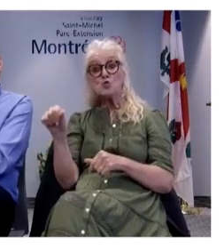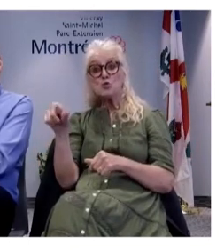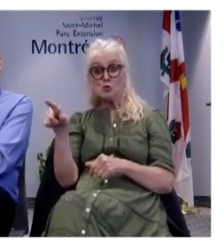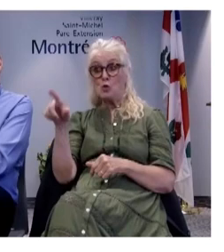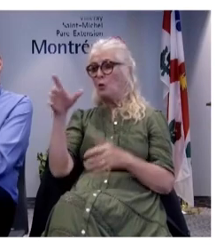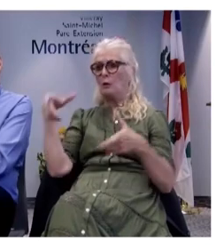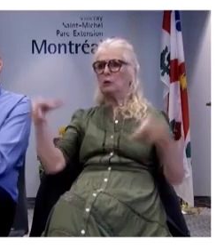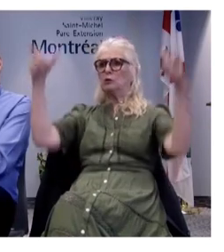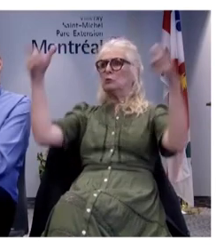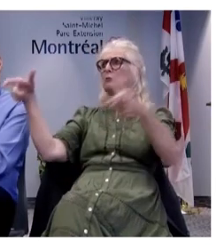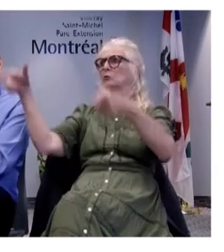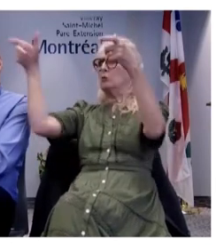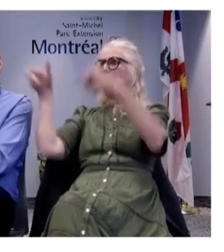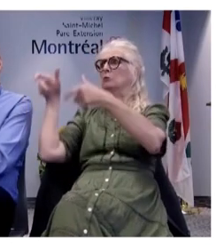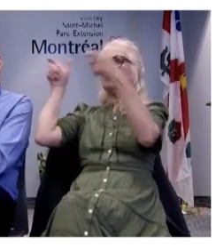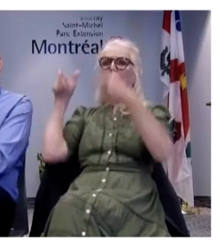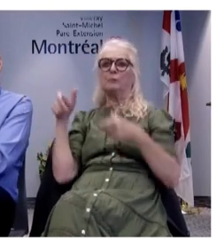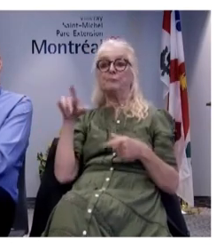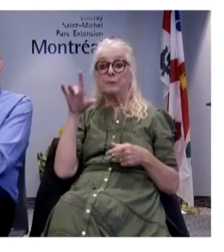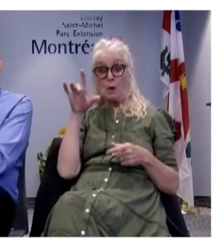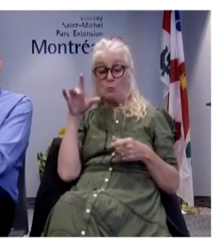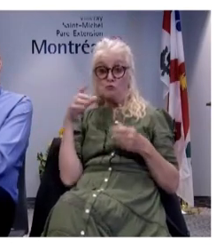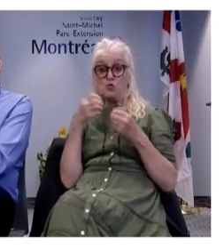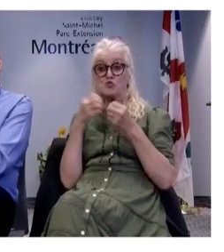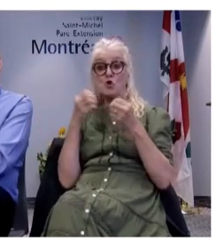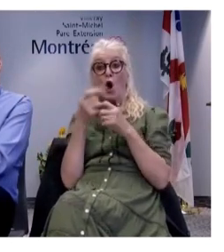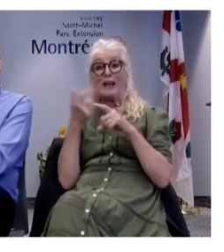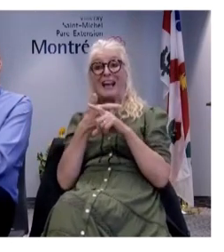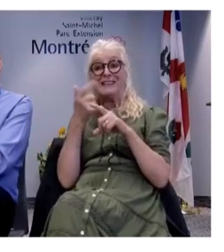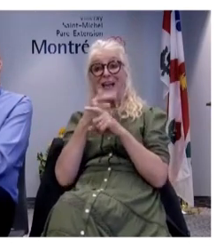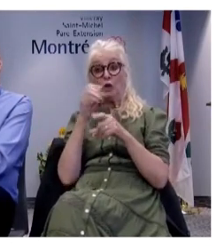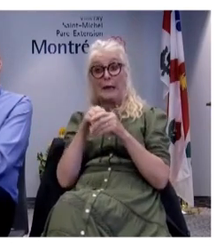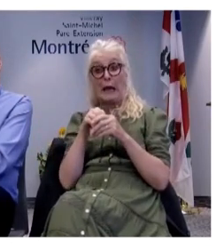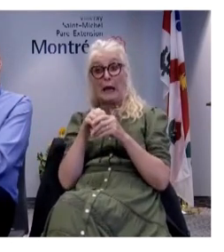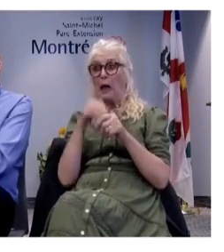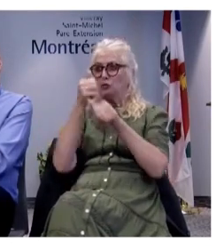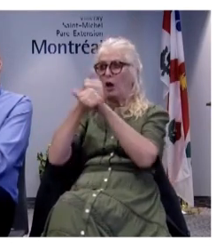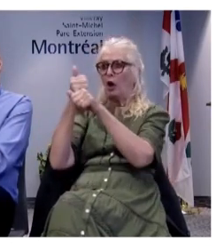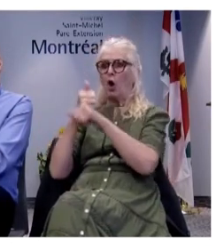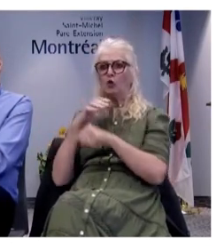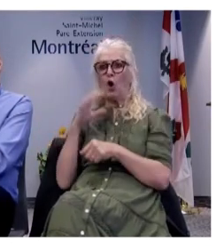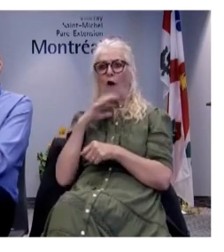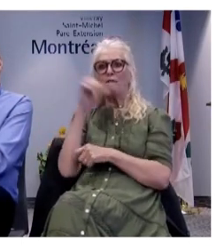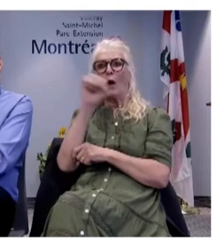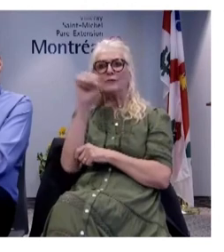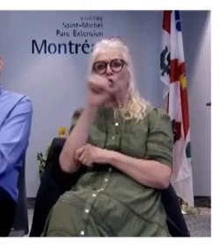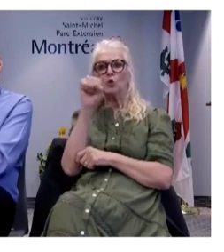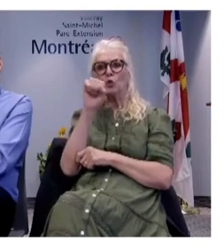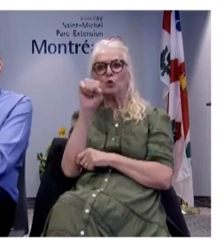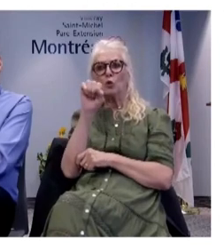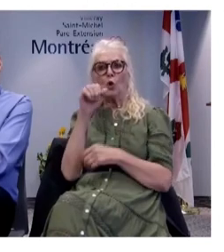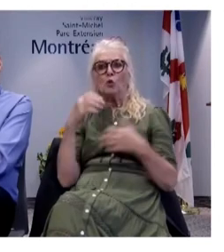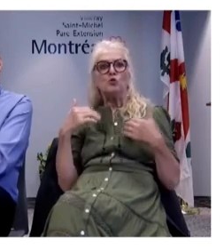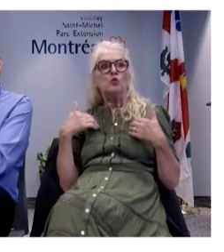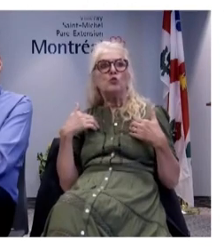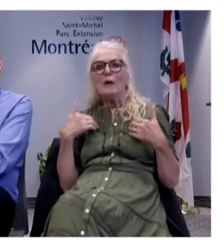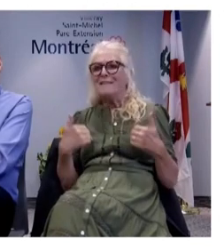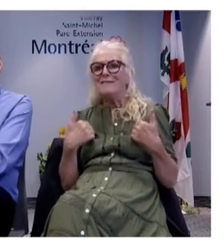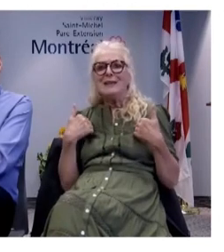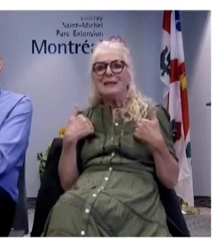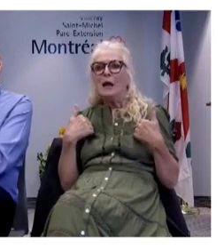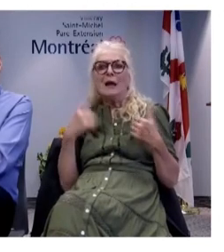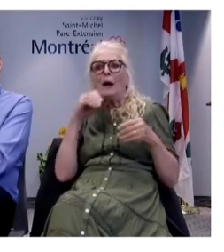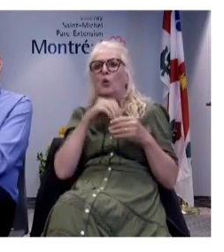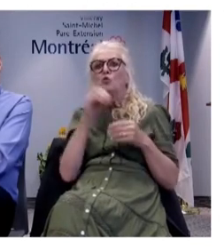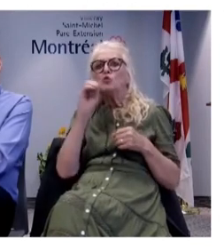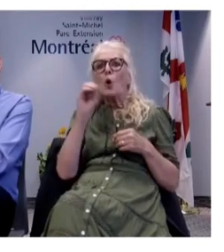locataires possiblement un but de voiture qu'est-ce qu'on fait qu'est-ce qu'on fait ce que nous on vit pas dans un Outremont ouest manque on